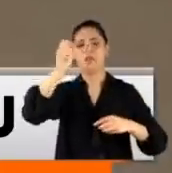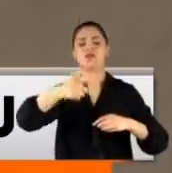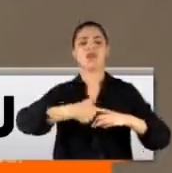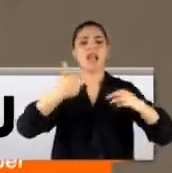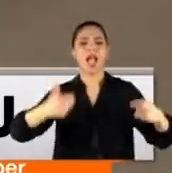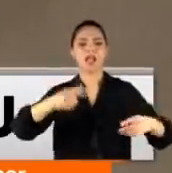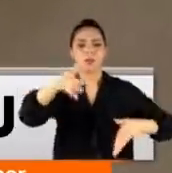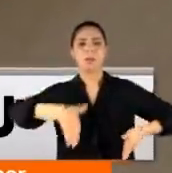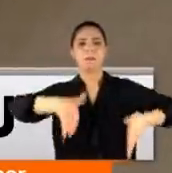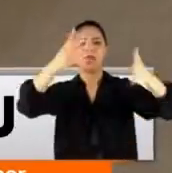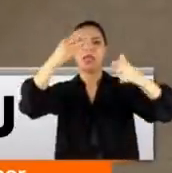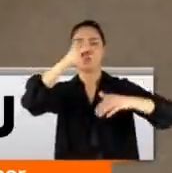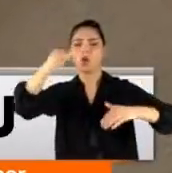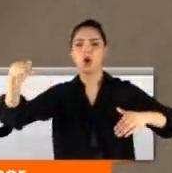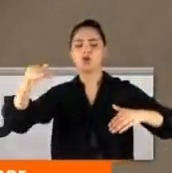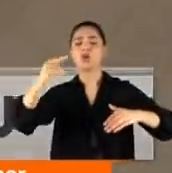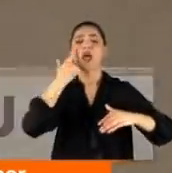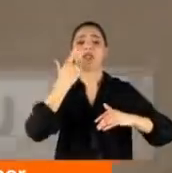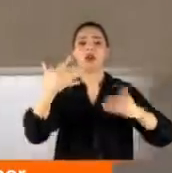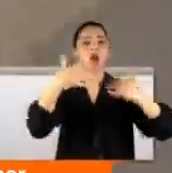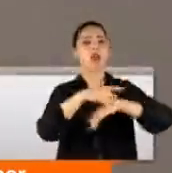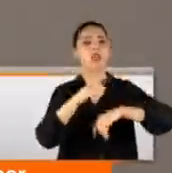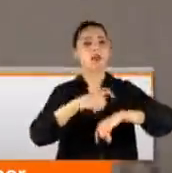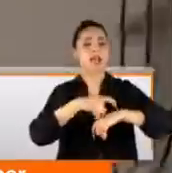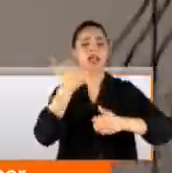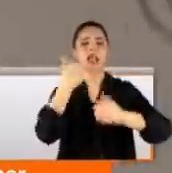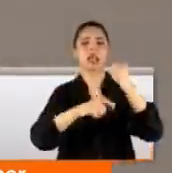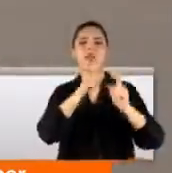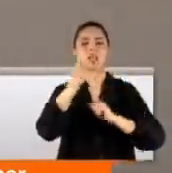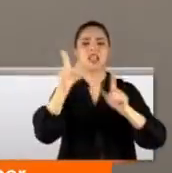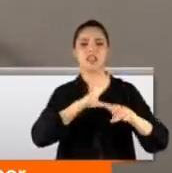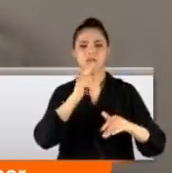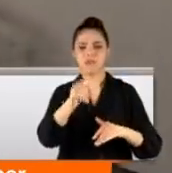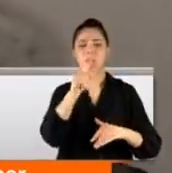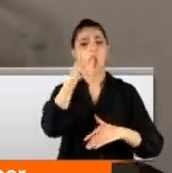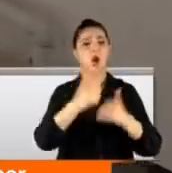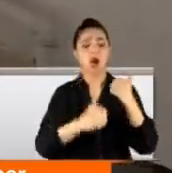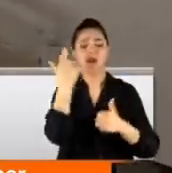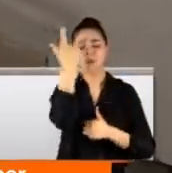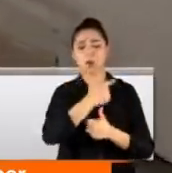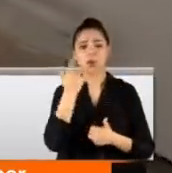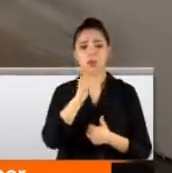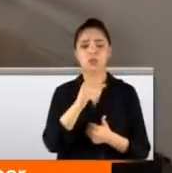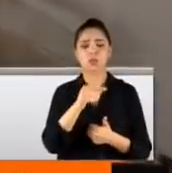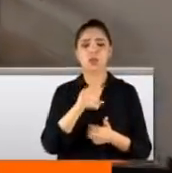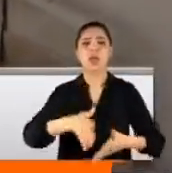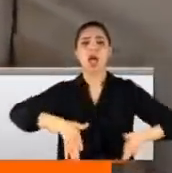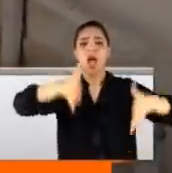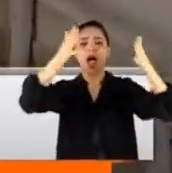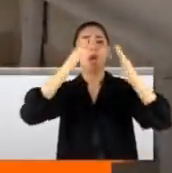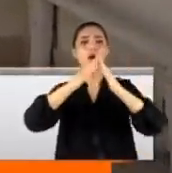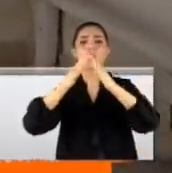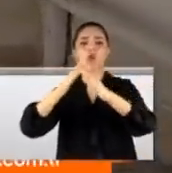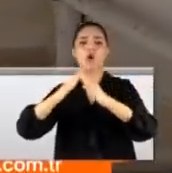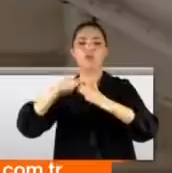işte burası. Dördüncü katta akşam saatlerinde kavga sesleri yükseldi. O kavga seslerinin ardından apartmandakiler